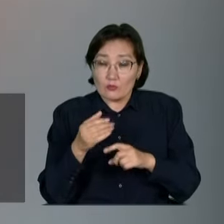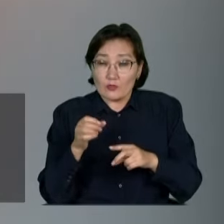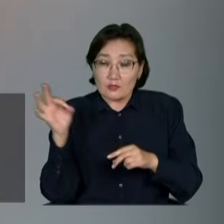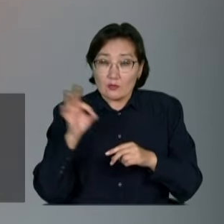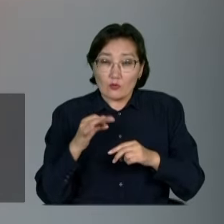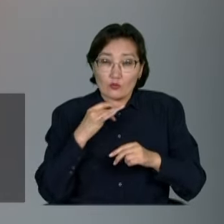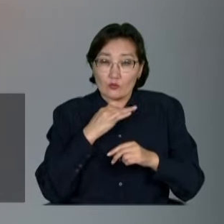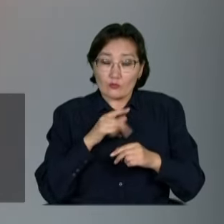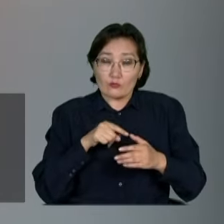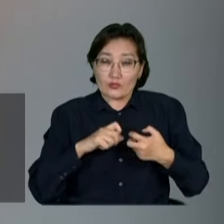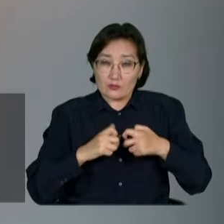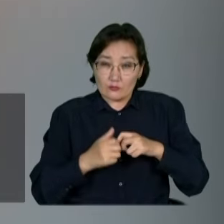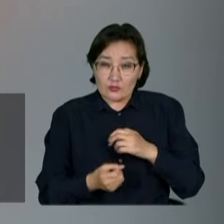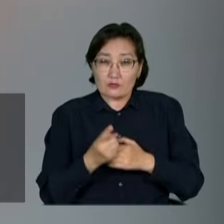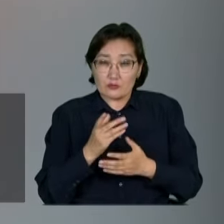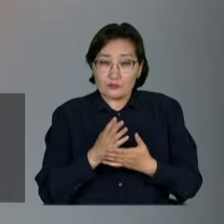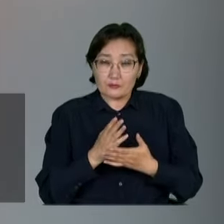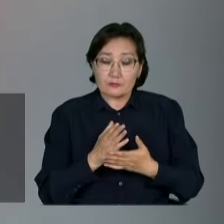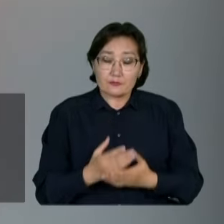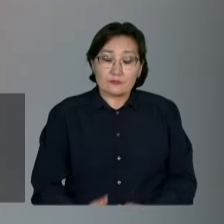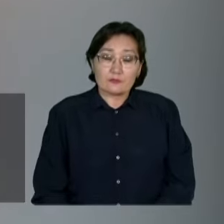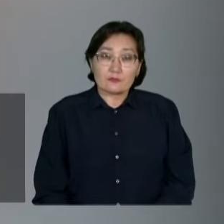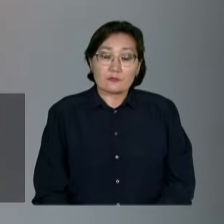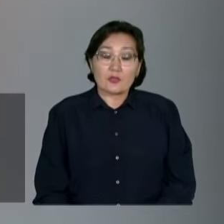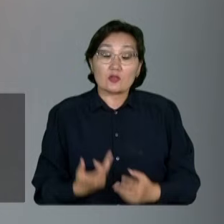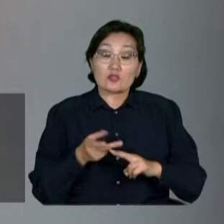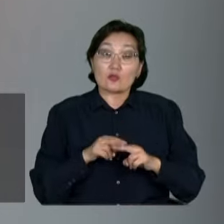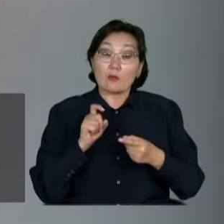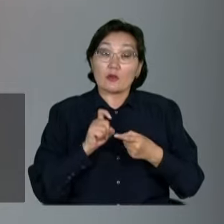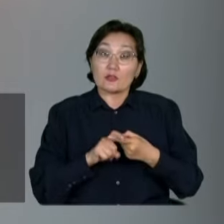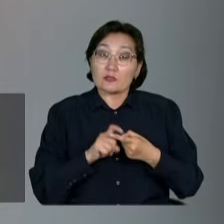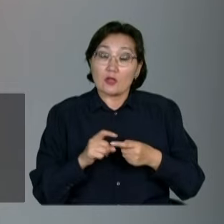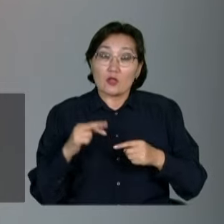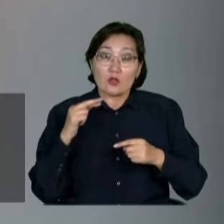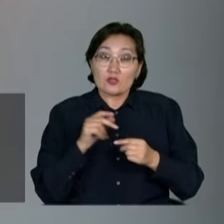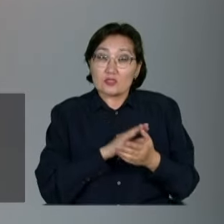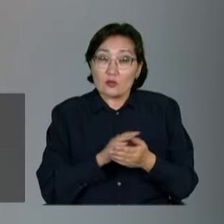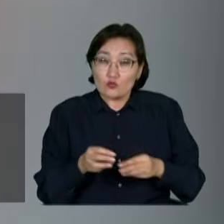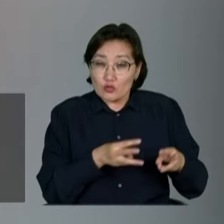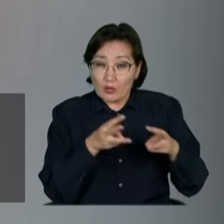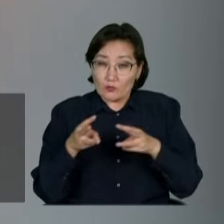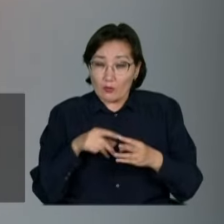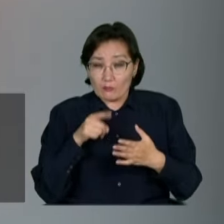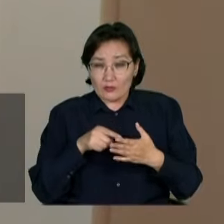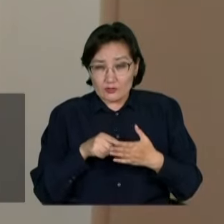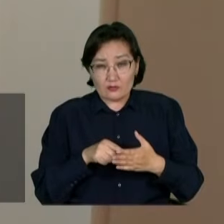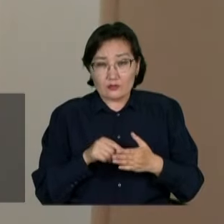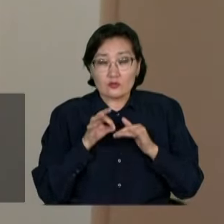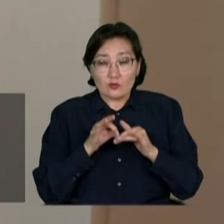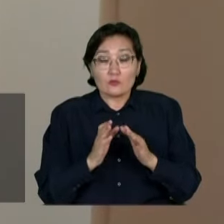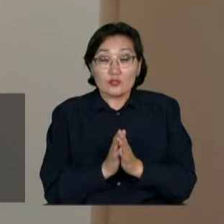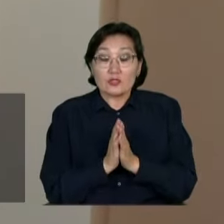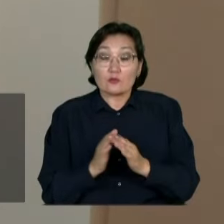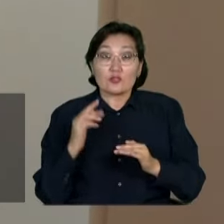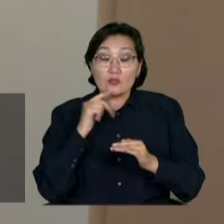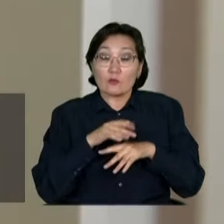көп мәселе, шағу мәселесі туындап отыр. Енді осыған бір улау мәселесін ойластырса басшылыққа. Улы